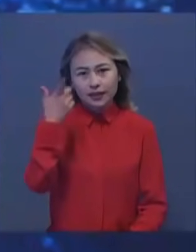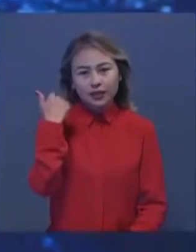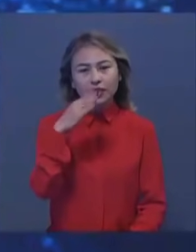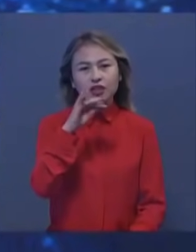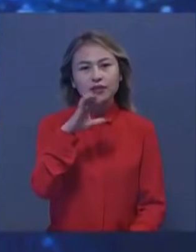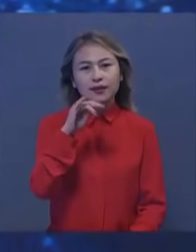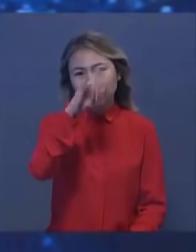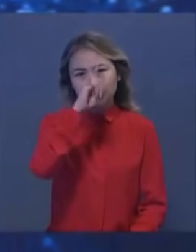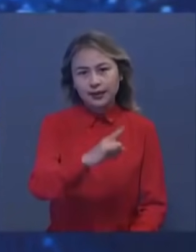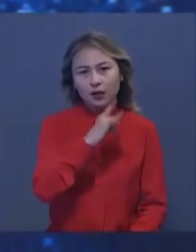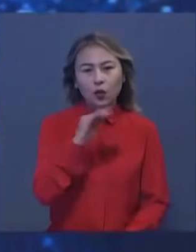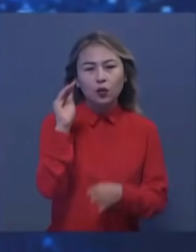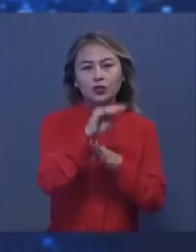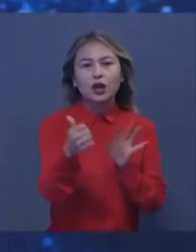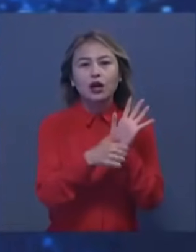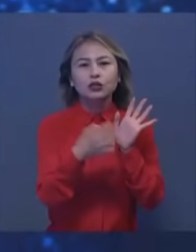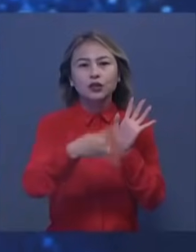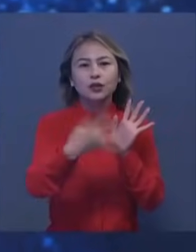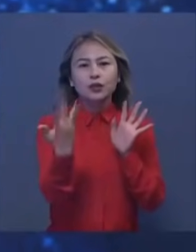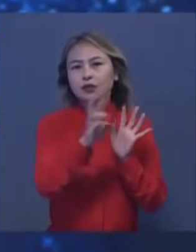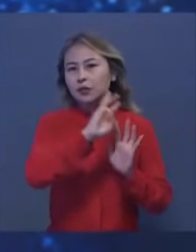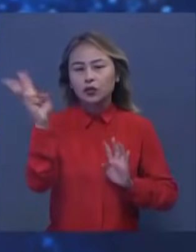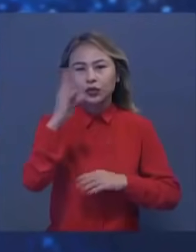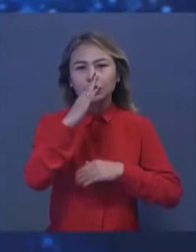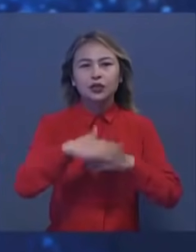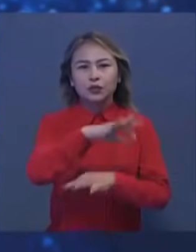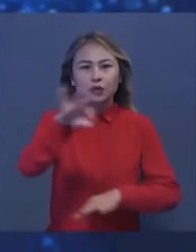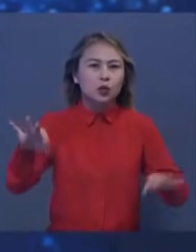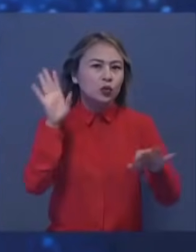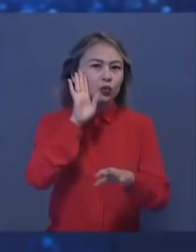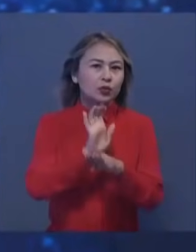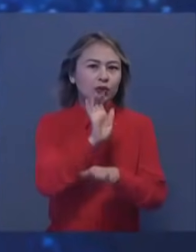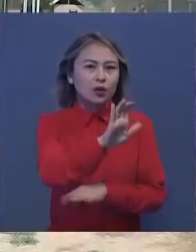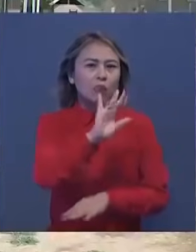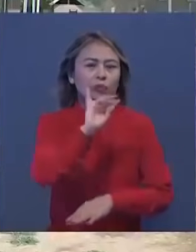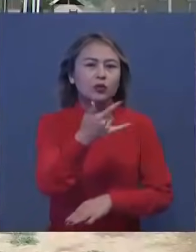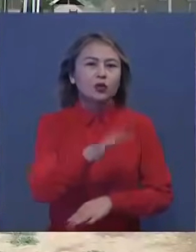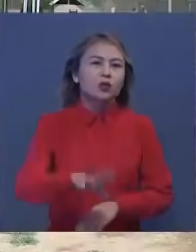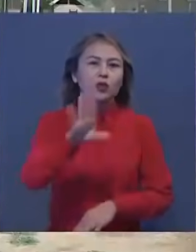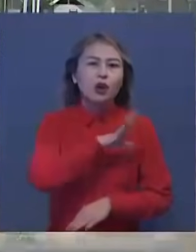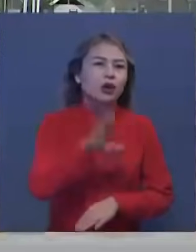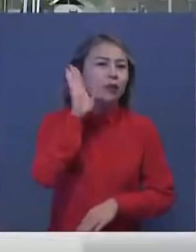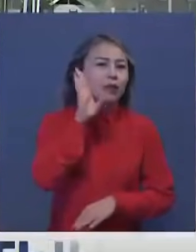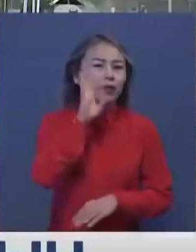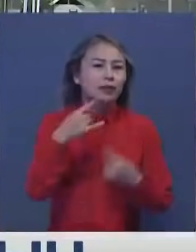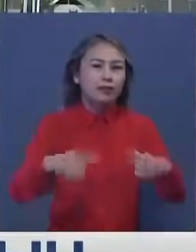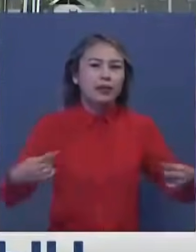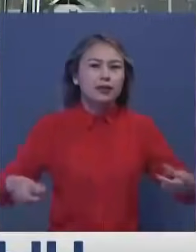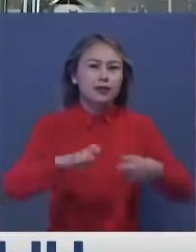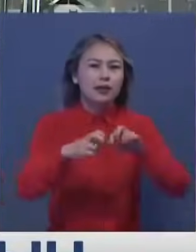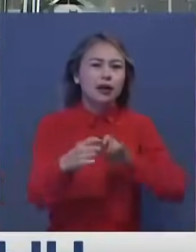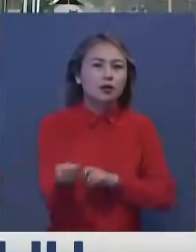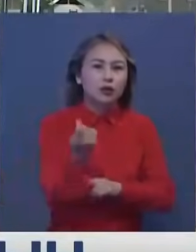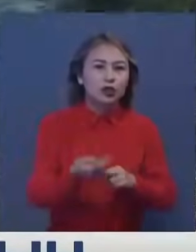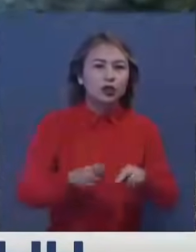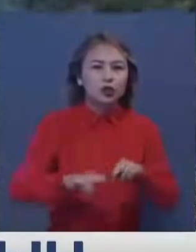Қырғызстан мен Тәжікстан Қазақстанға қосымша 645 миллион текше метр су жібереді. Бұл оңтүстіктегі суармалы аймақтардың